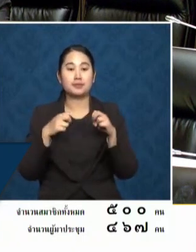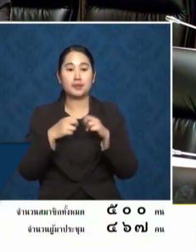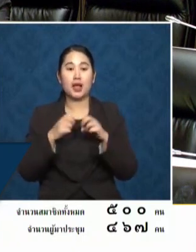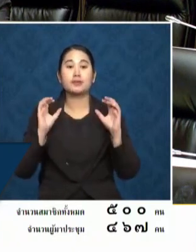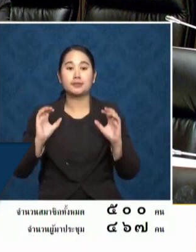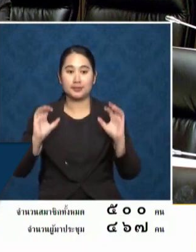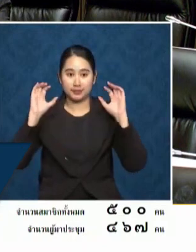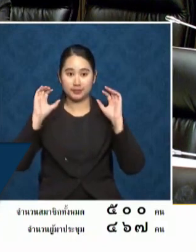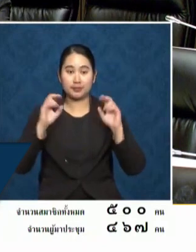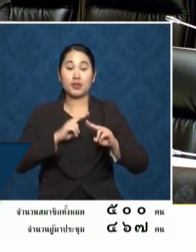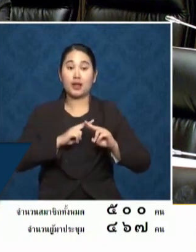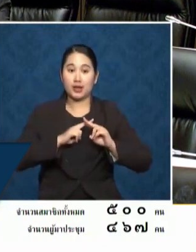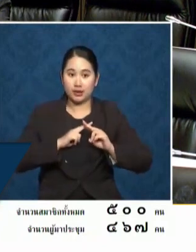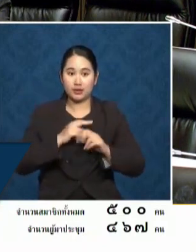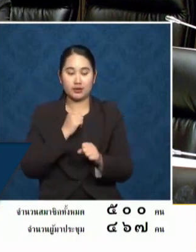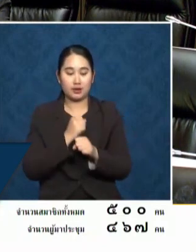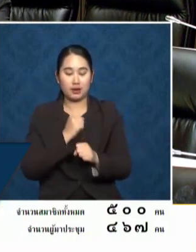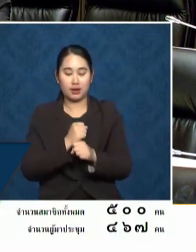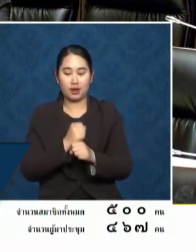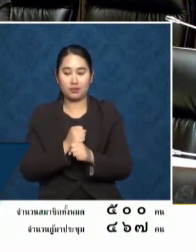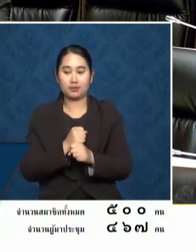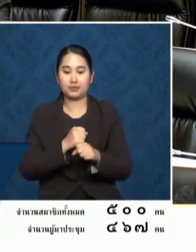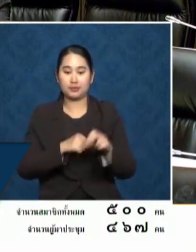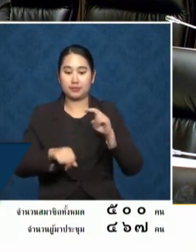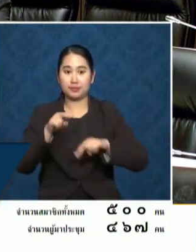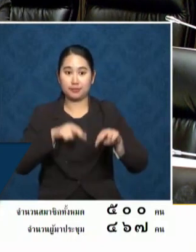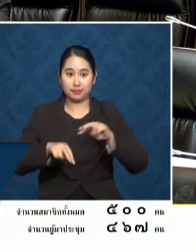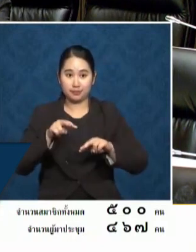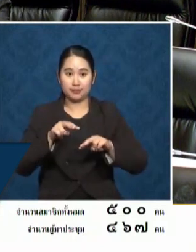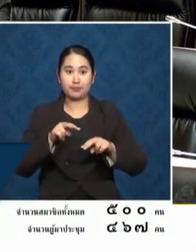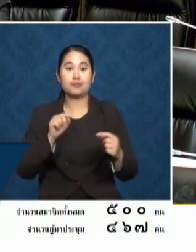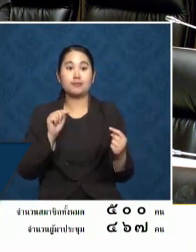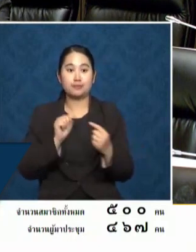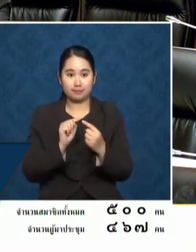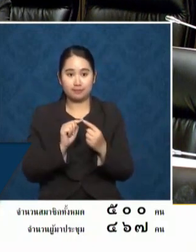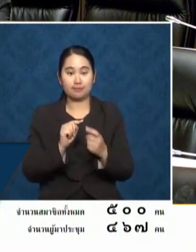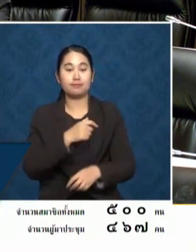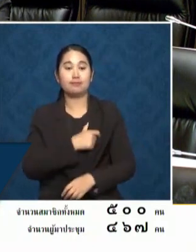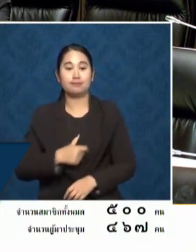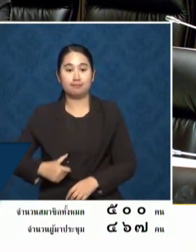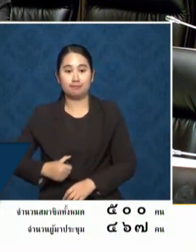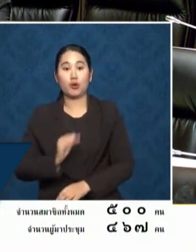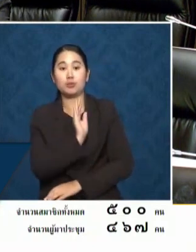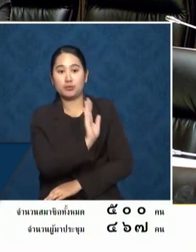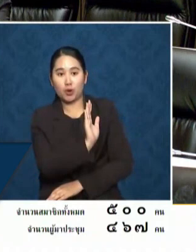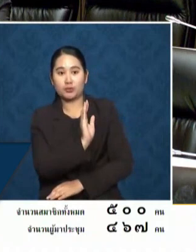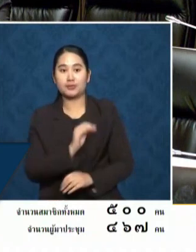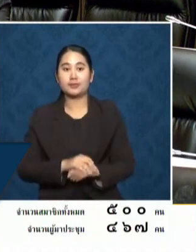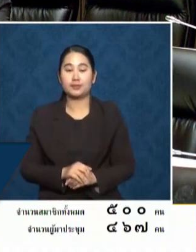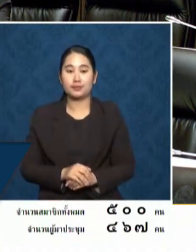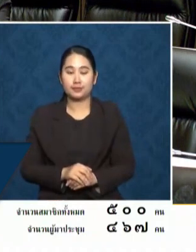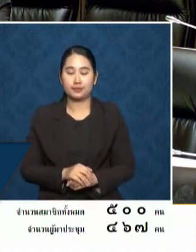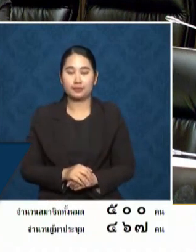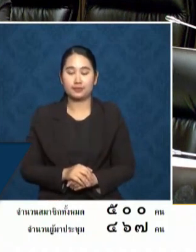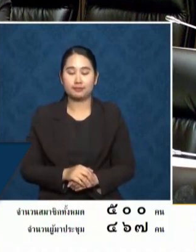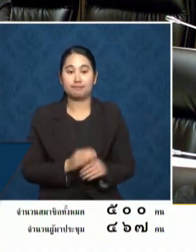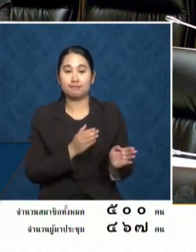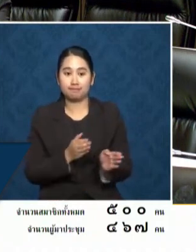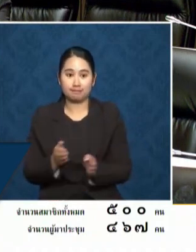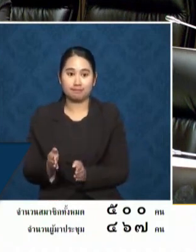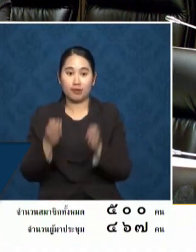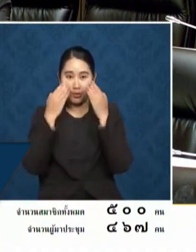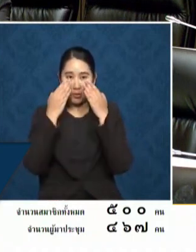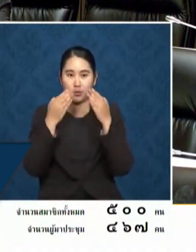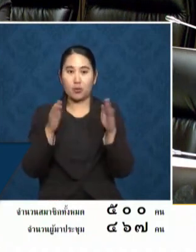หรือพวกเรากันเองที่ควรจะต้องเป็นกฑชนที่ดีให้กับสถาบันพระมหากษัตริย์ส่วนในโจทย์ที่กว้างขึ้นมาครับท่าน